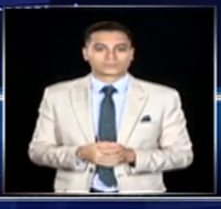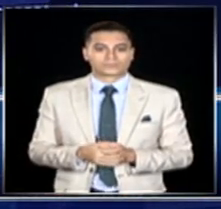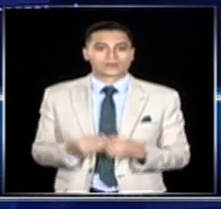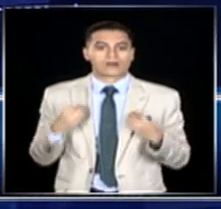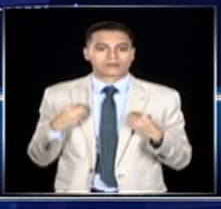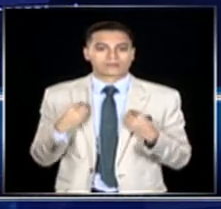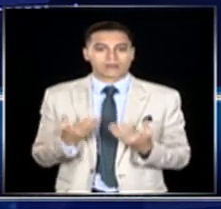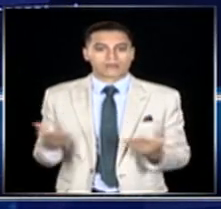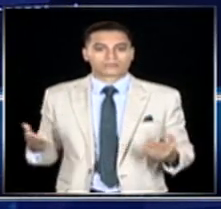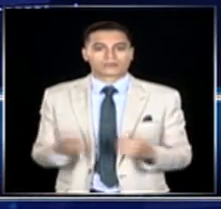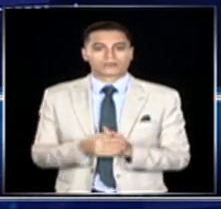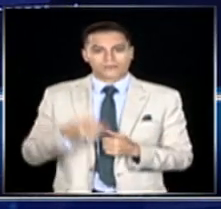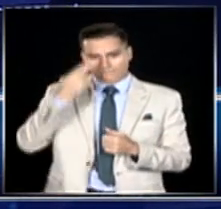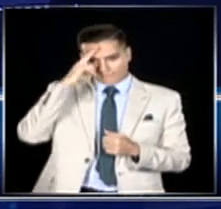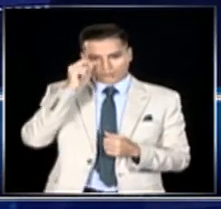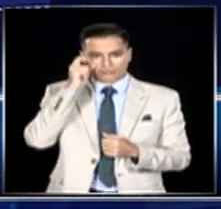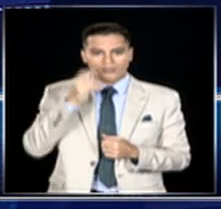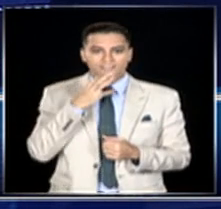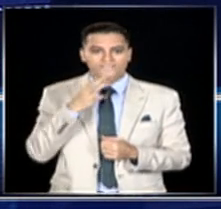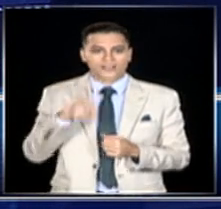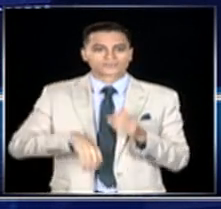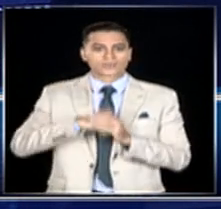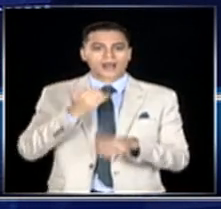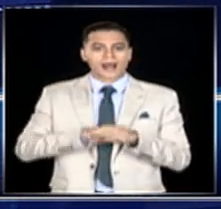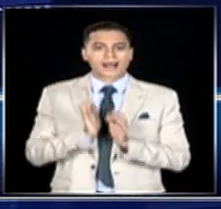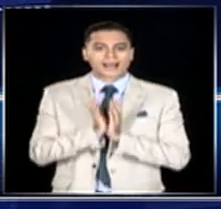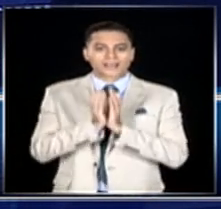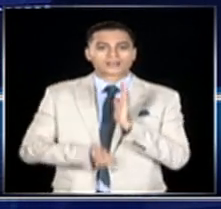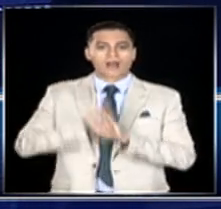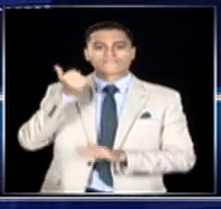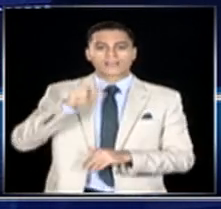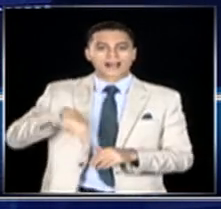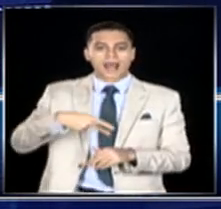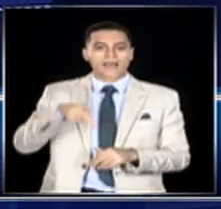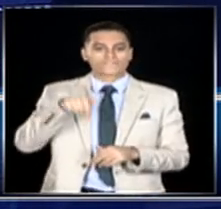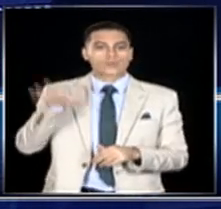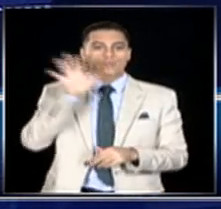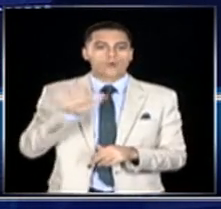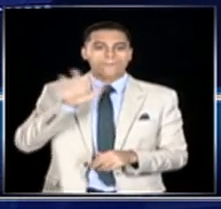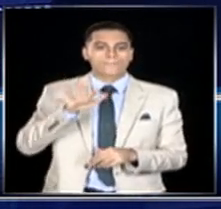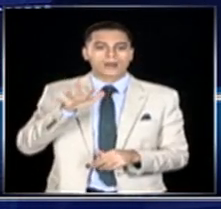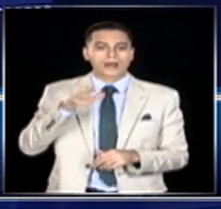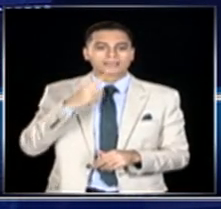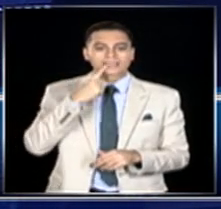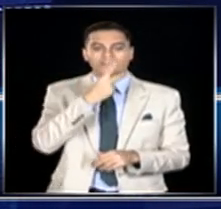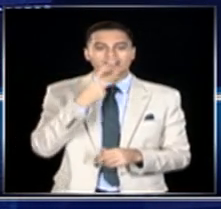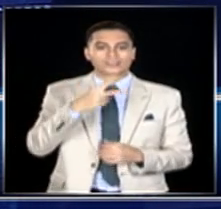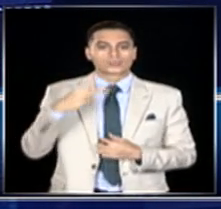رياضة. من هو الفرنسي الفائز بجائزة أفضل لاعب في أوروبا